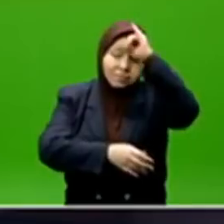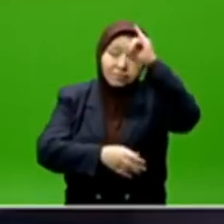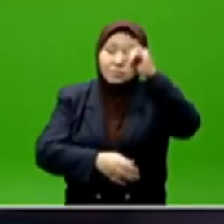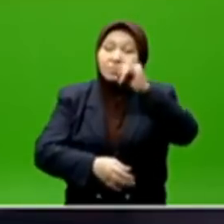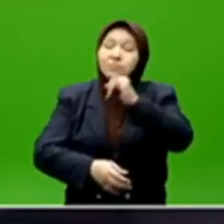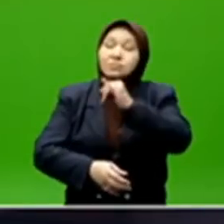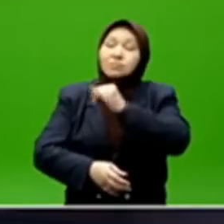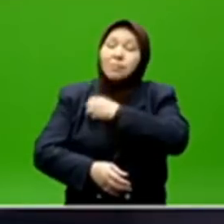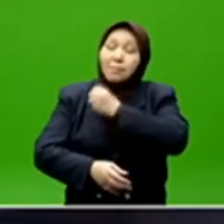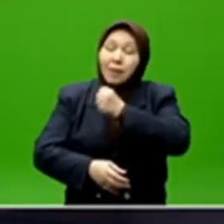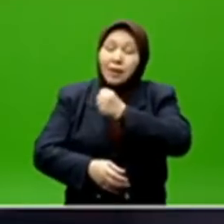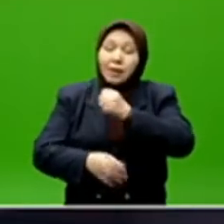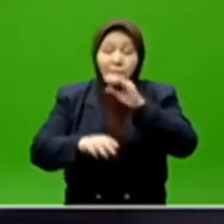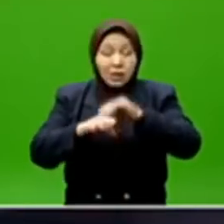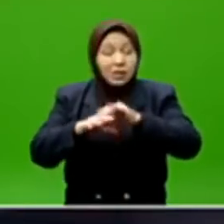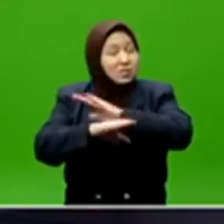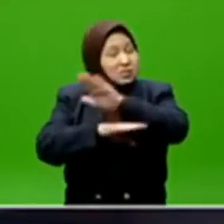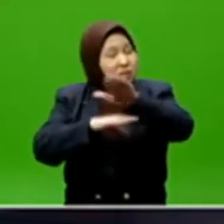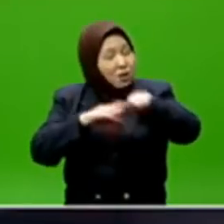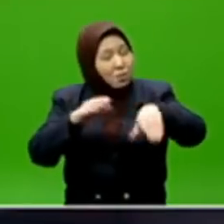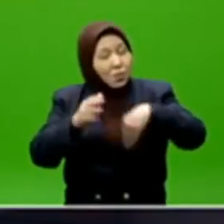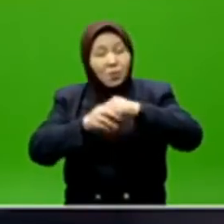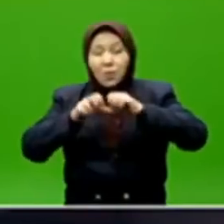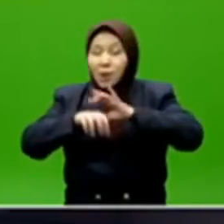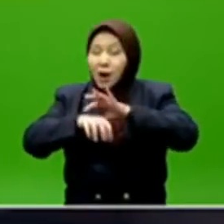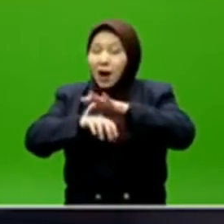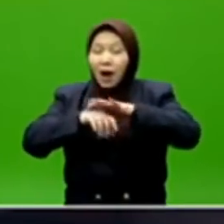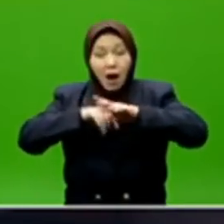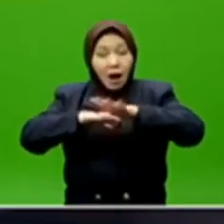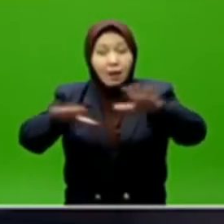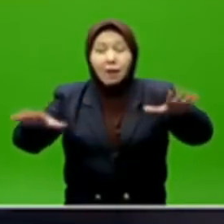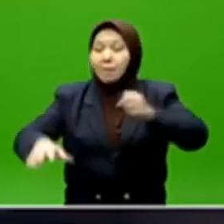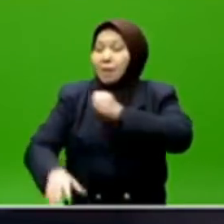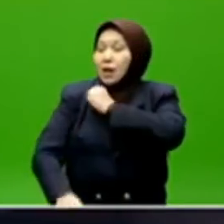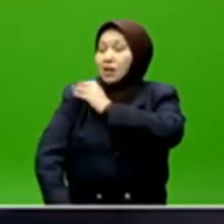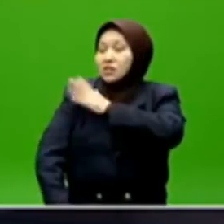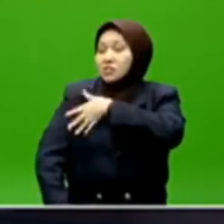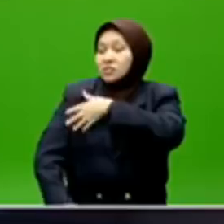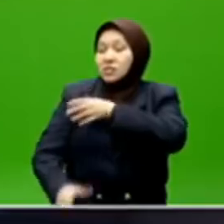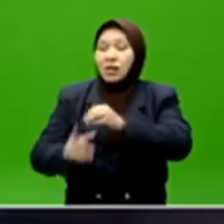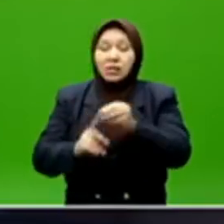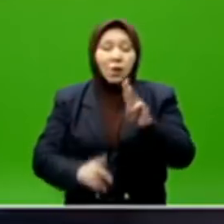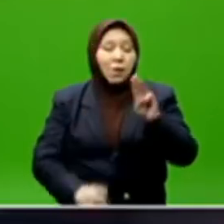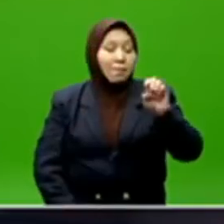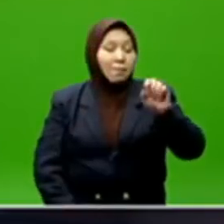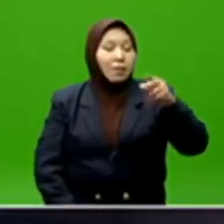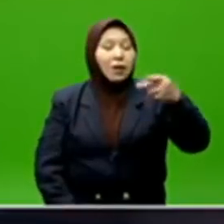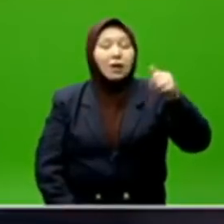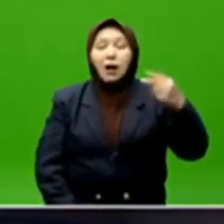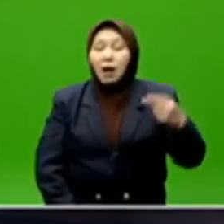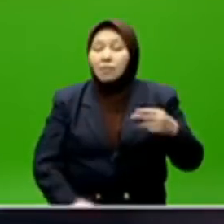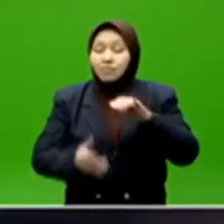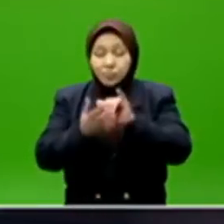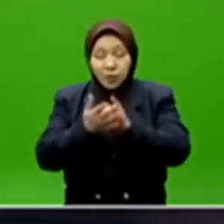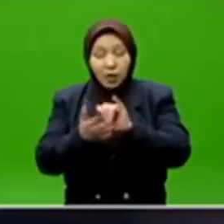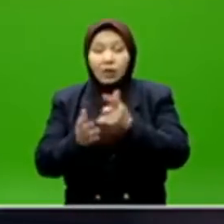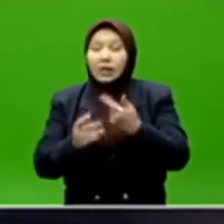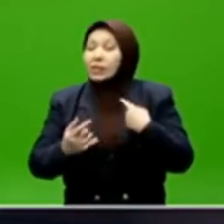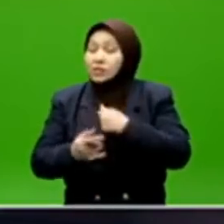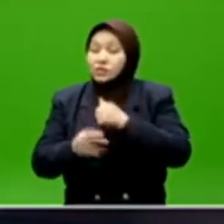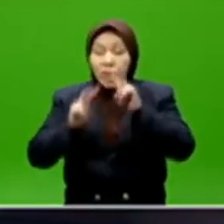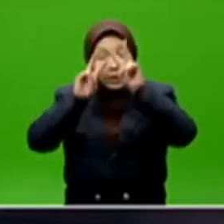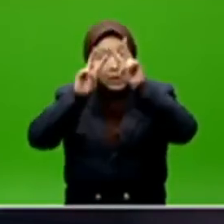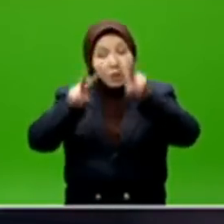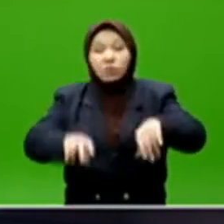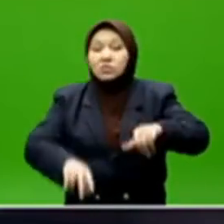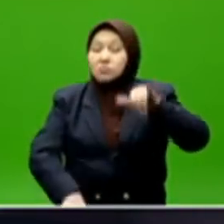kepada seluruh alam, bermula di kawasan Palestin ataupun di kawasan Mekah itu sendiri. Maka bila kita dah melihat semalam